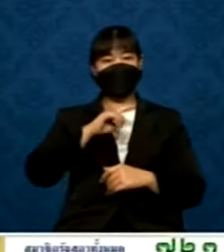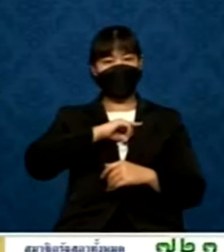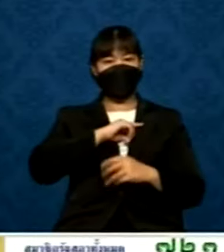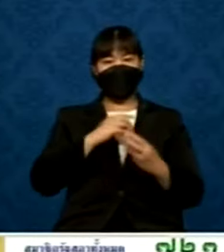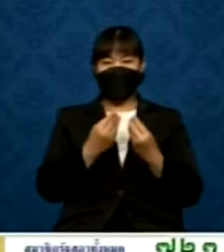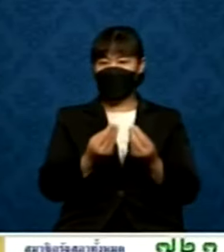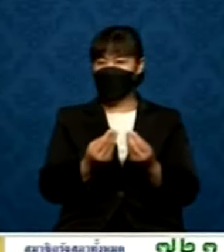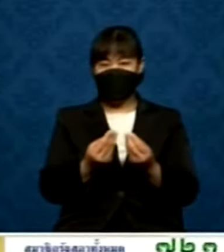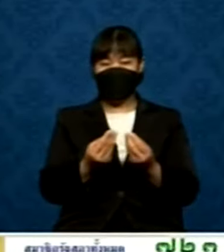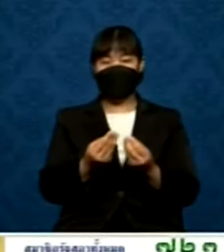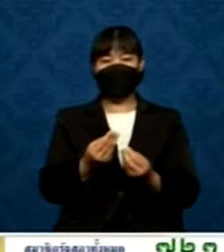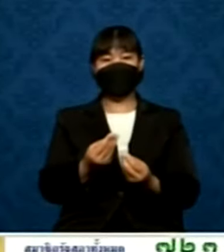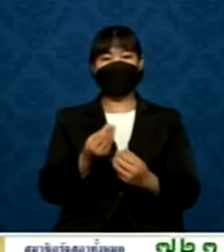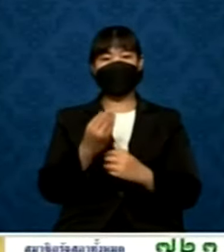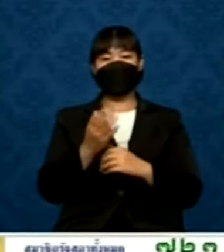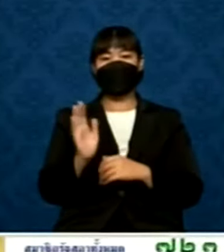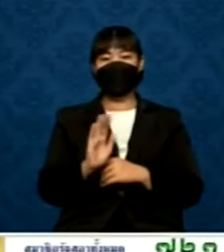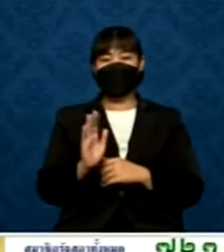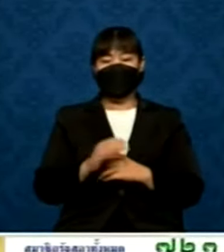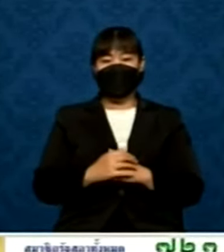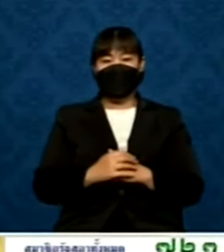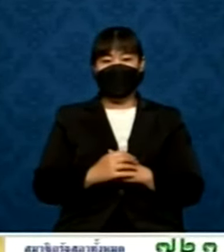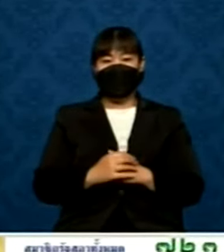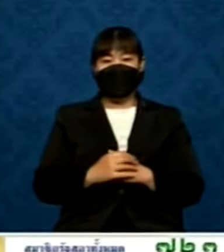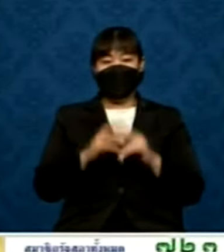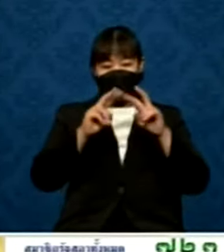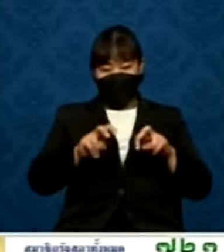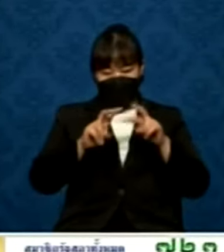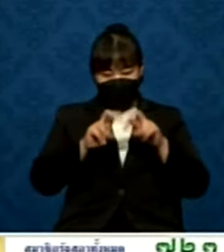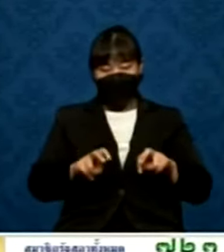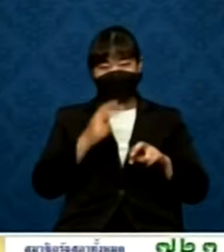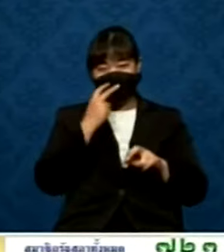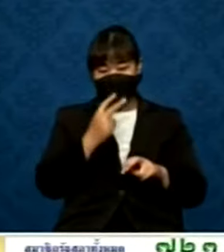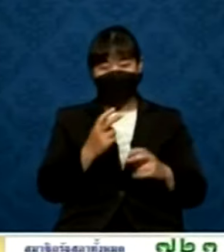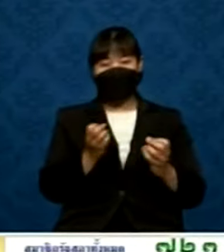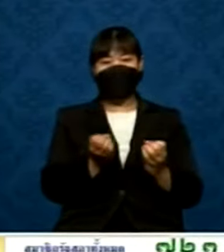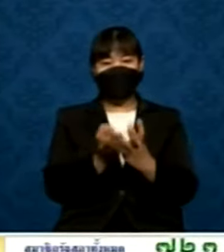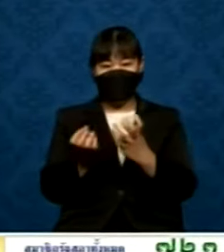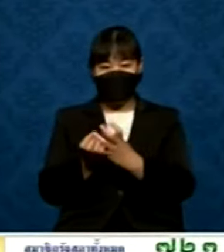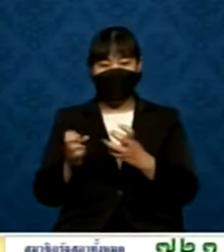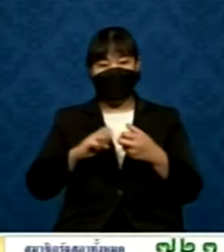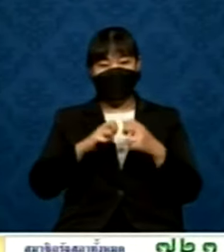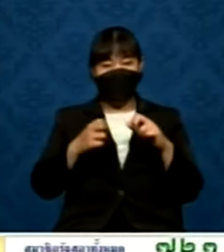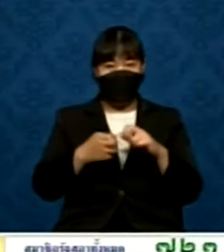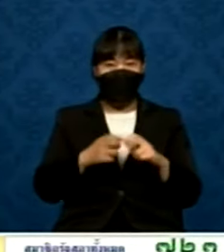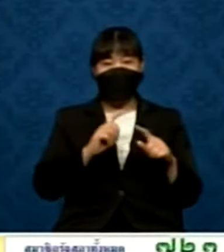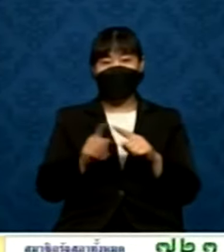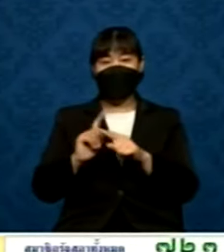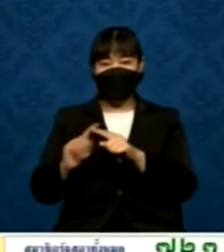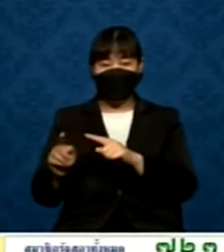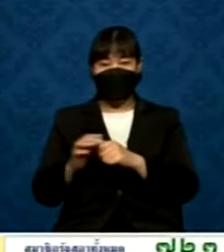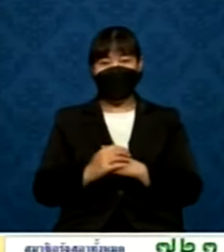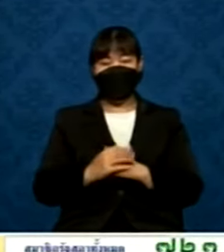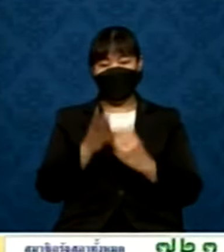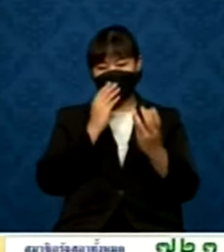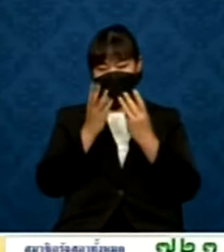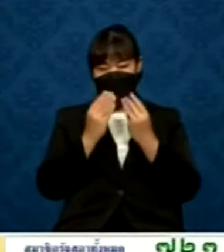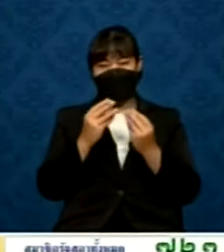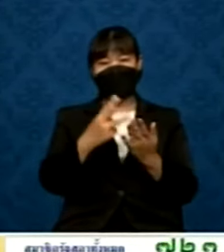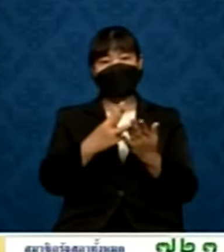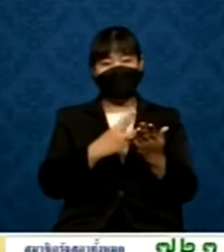เราให้อำนาจแต่เพียงเข้าไปศึกษาผลกระทบต่างๆที่เกิดขึ้นจากคำพิพากษาคำวินิจฉัยแล้วศึกษามันก็เป็นผลงานในทางวิชา